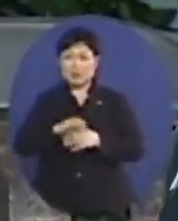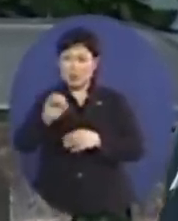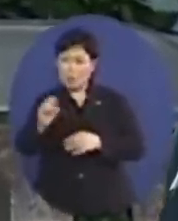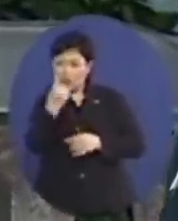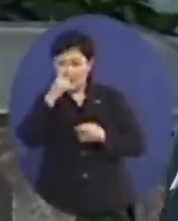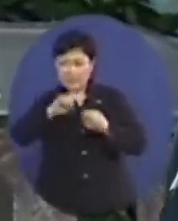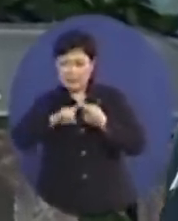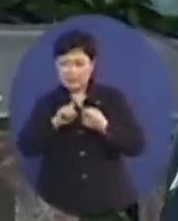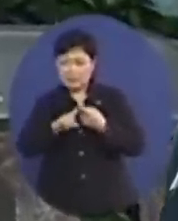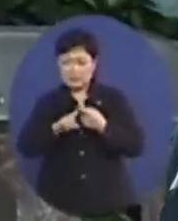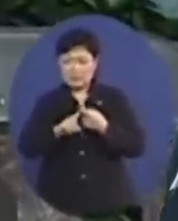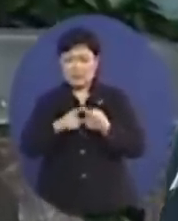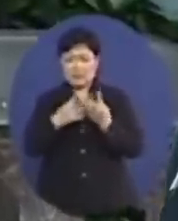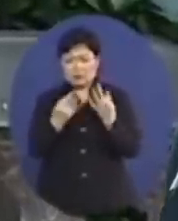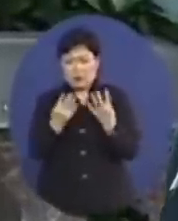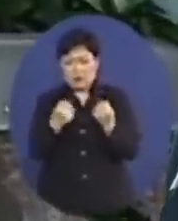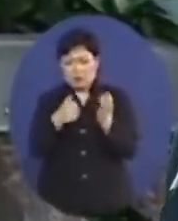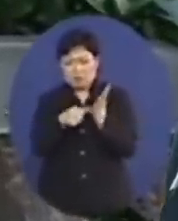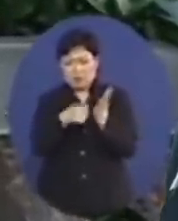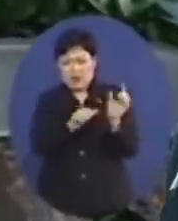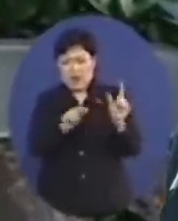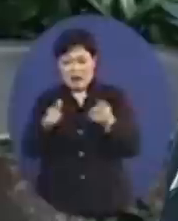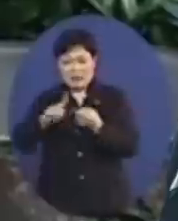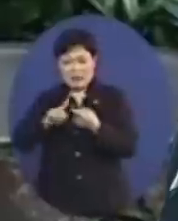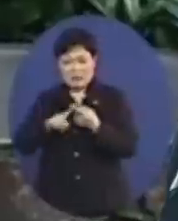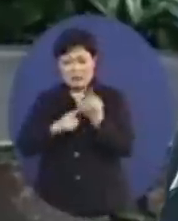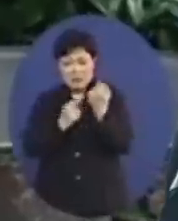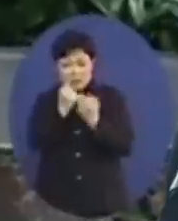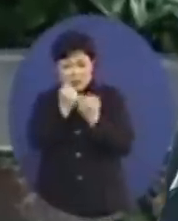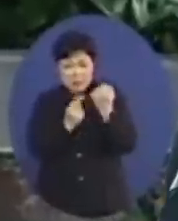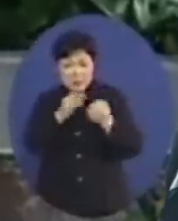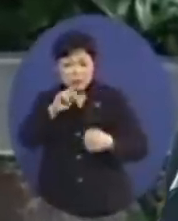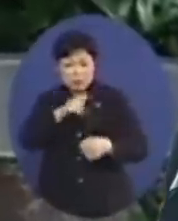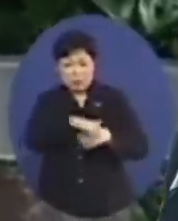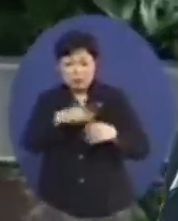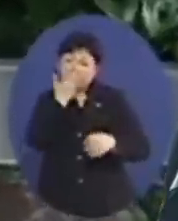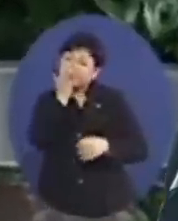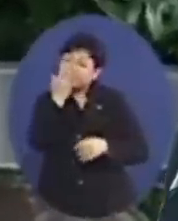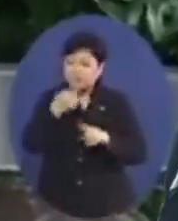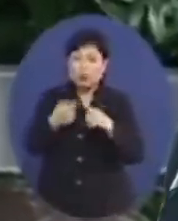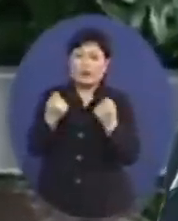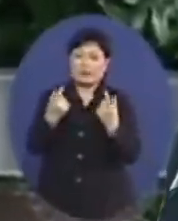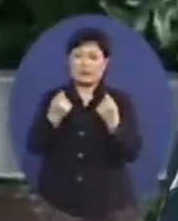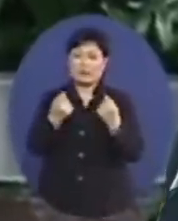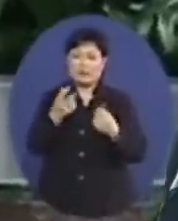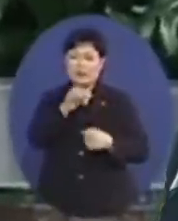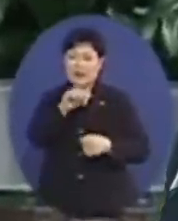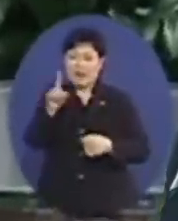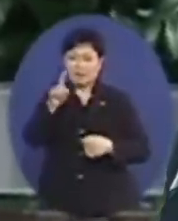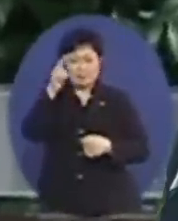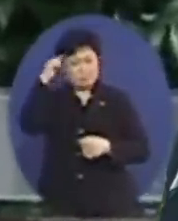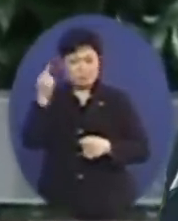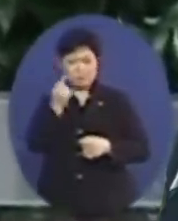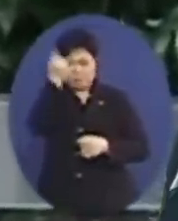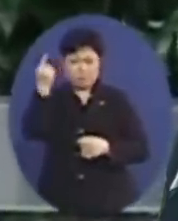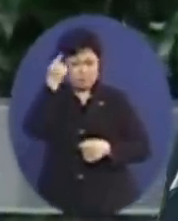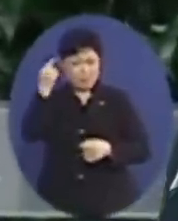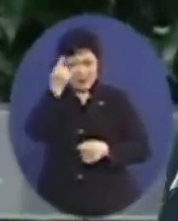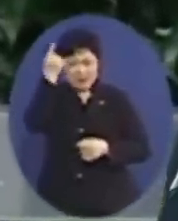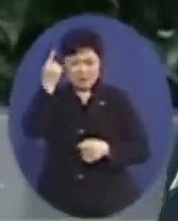수학과 물리학의 문화인 우리들은 그 말 무슨 말인지 못 알아들었습니다. 아인슈타인 혼자 자기 혼자 말하고 우리는